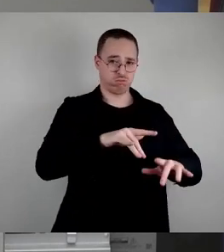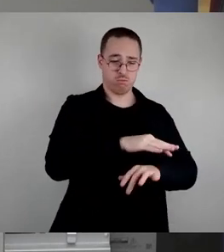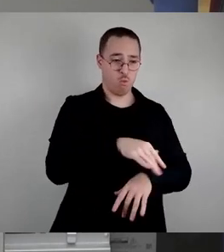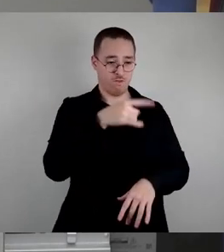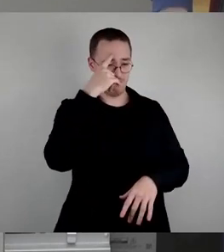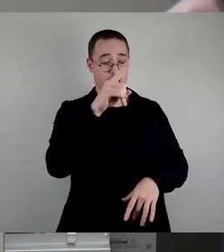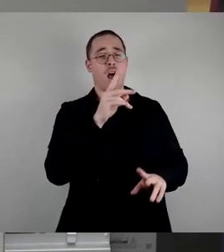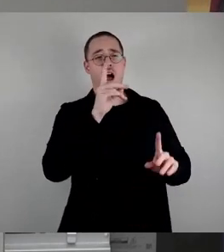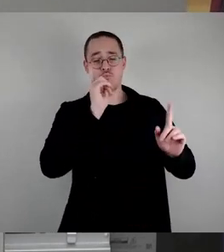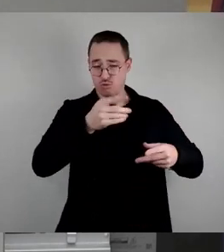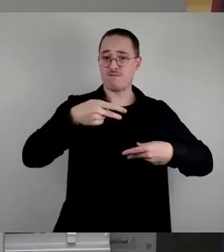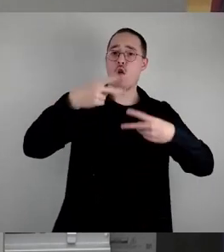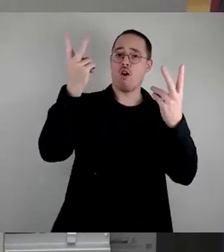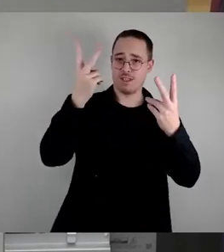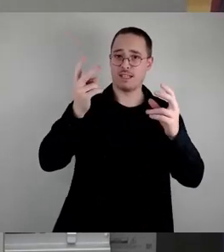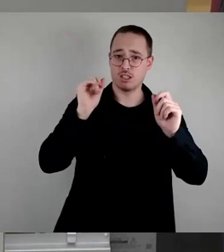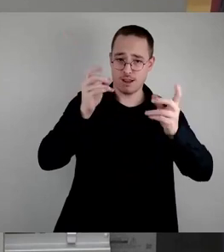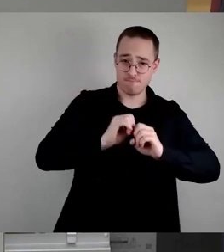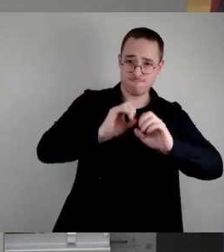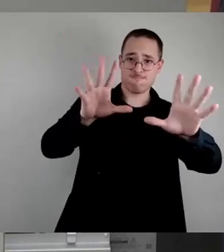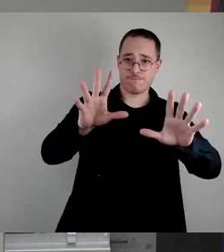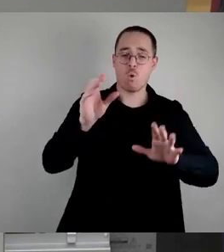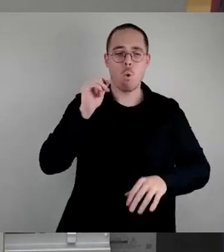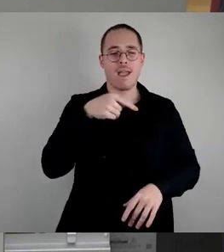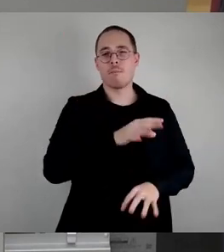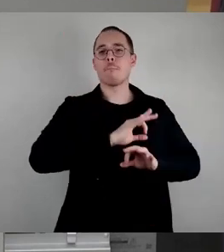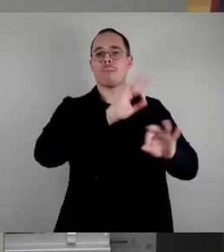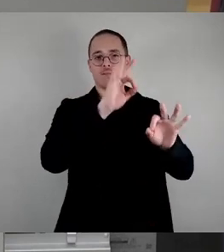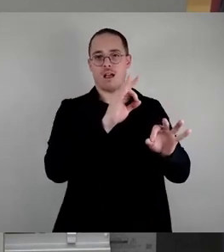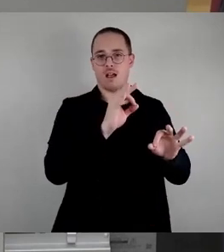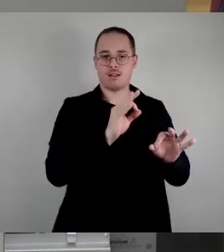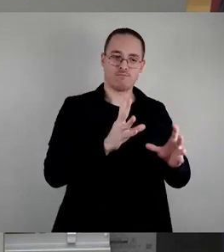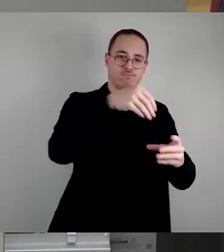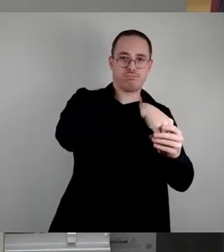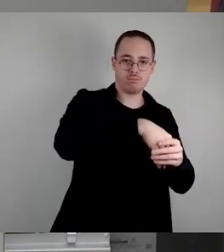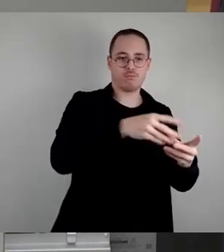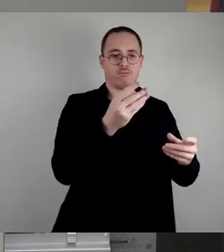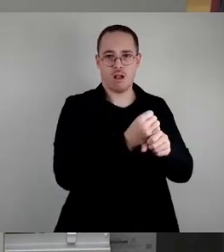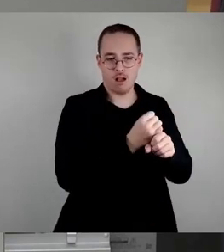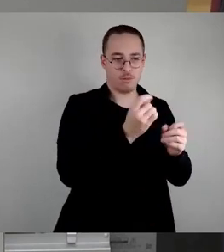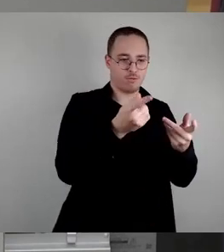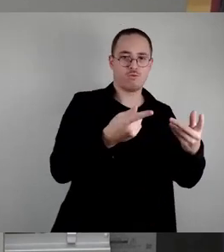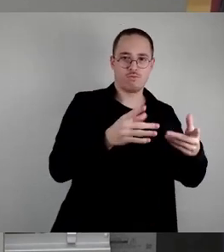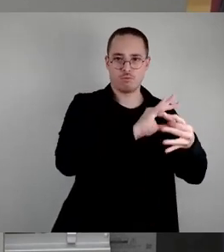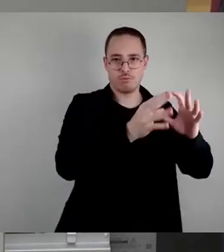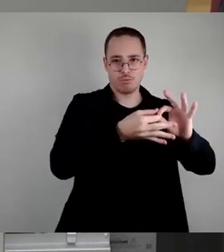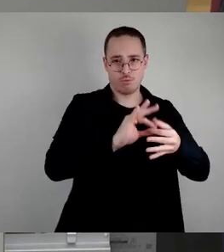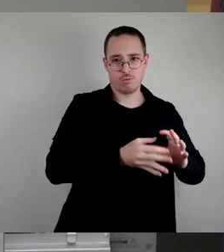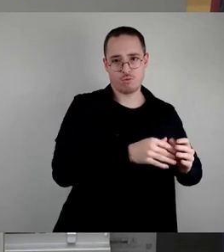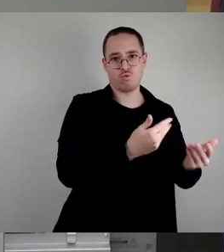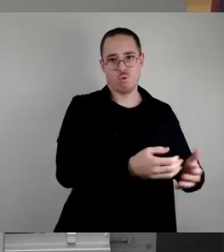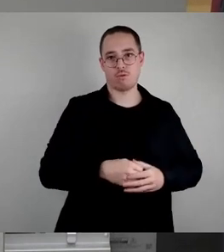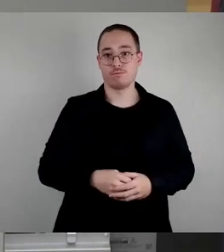auch vielleicht schon mal anders aufgearbeitet und besser vernetzt. Und auch ganz wichtig, natürlich, Transparenz beugt Betrug